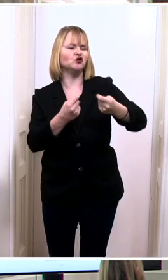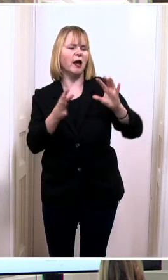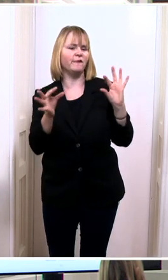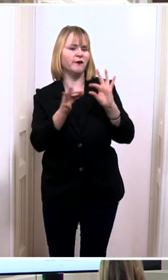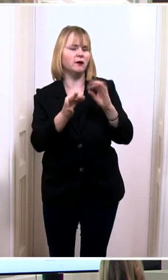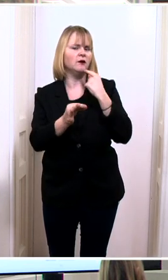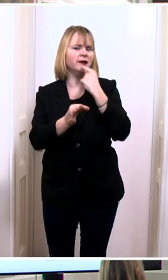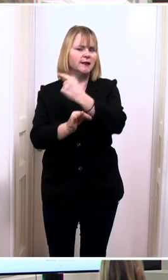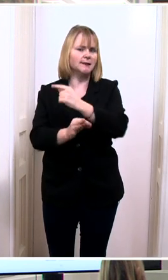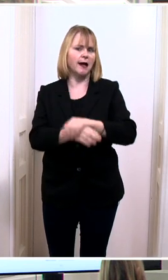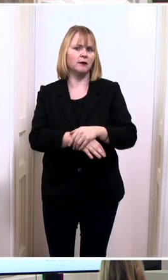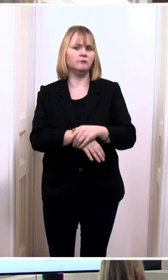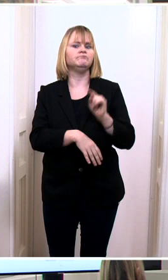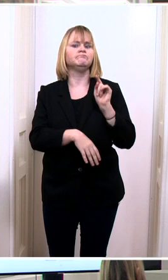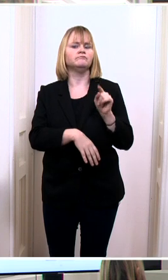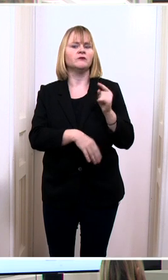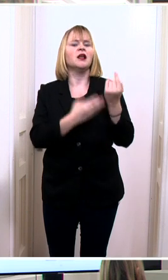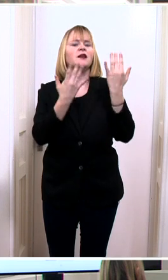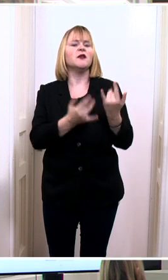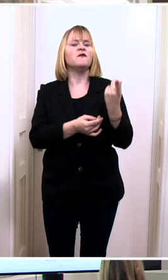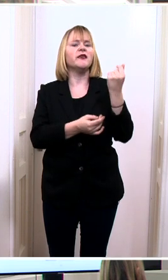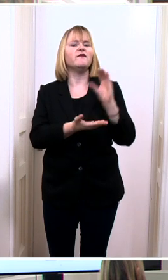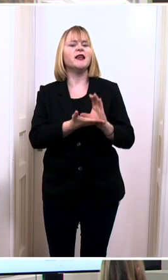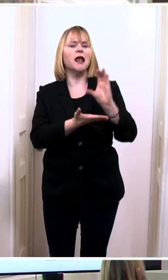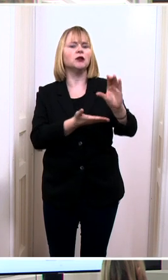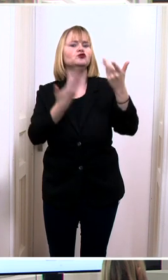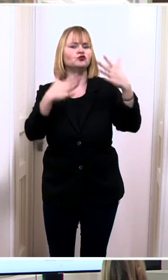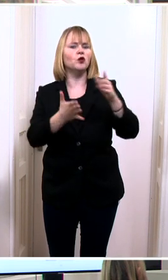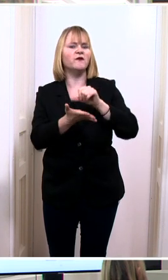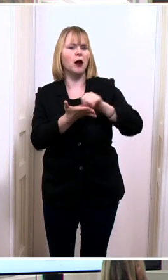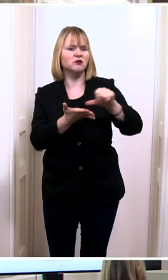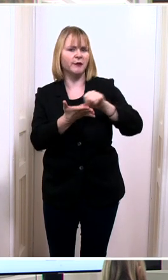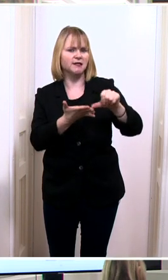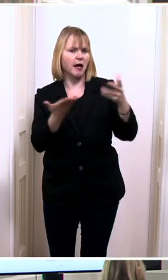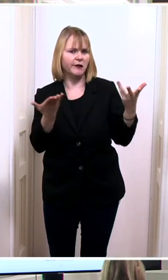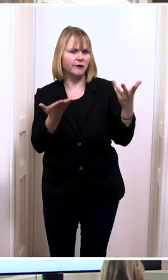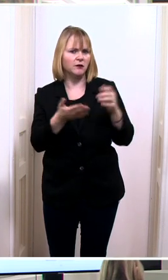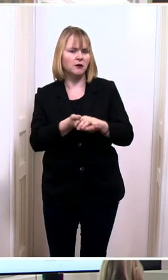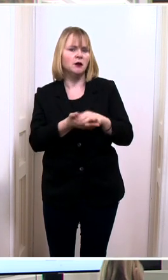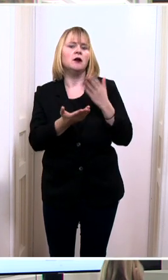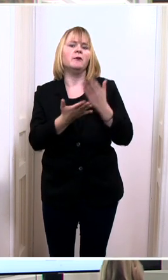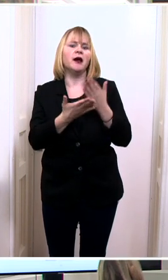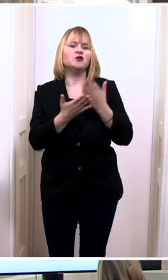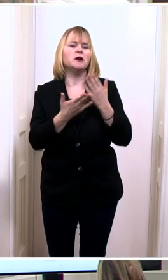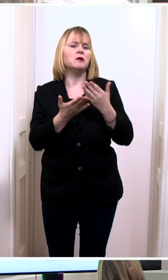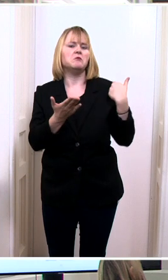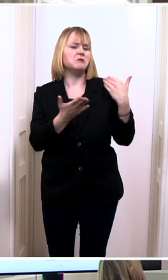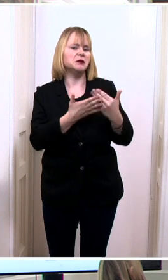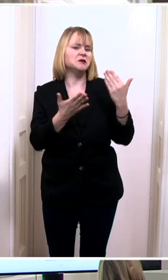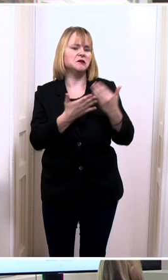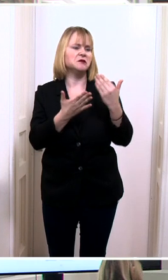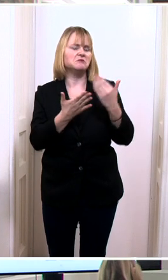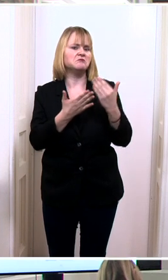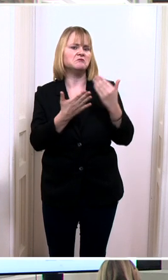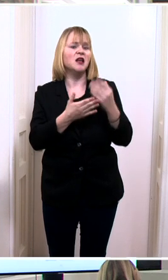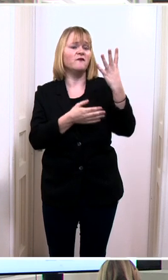Wie viele Gelder wurden da mittlerweile ausbezahlt, beziehungsweise sagen wir bis 24. Januar, falls das möglich